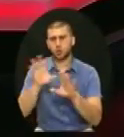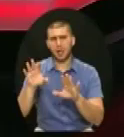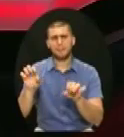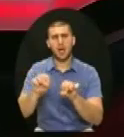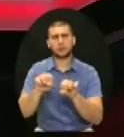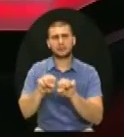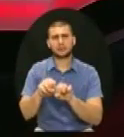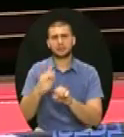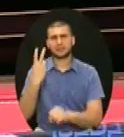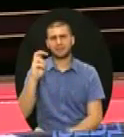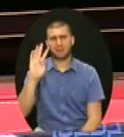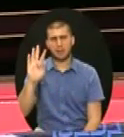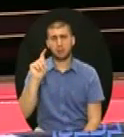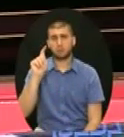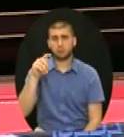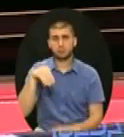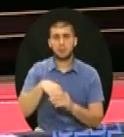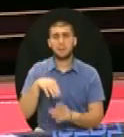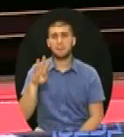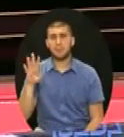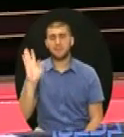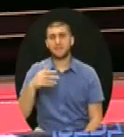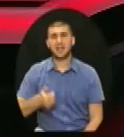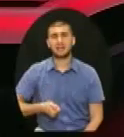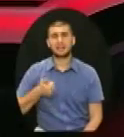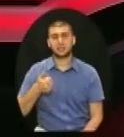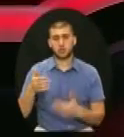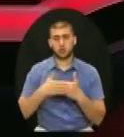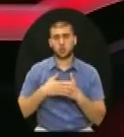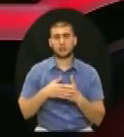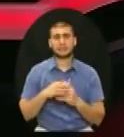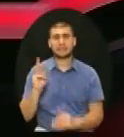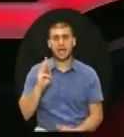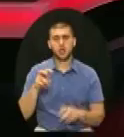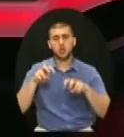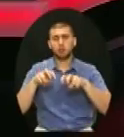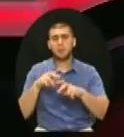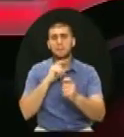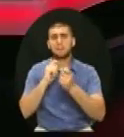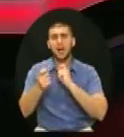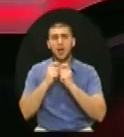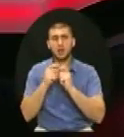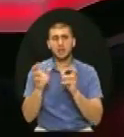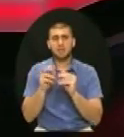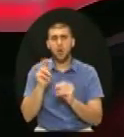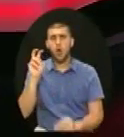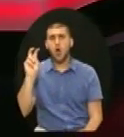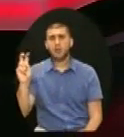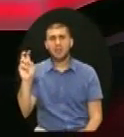בערוץ 24, שבו נתניהו והגברת שרה נתניהו יושבים יחדיו בראיון לעודד